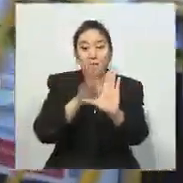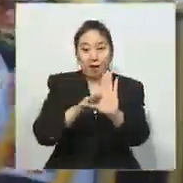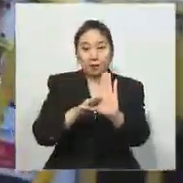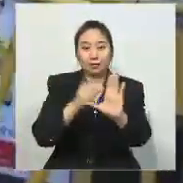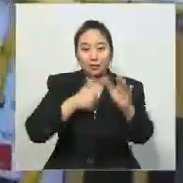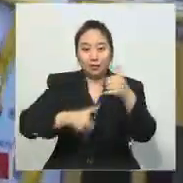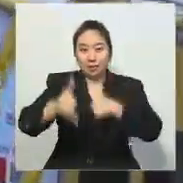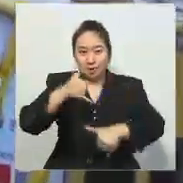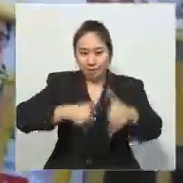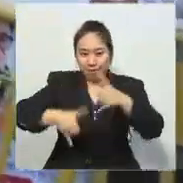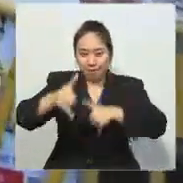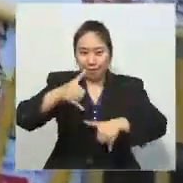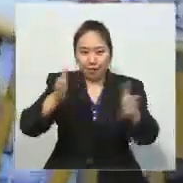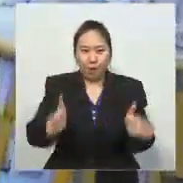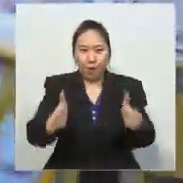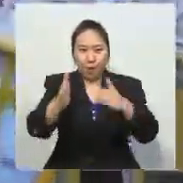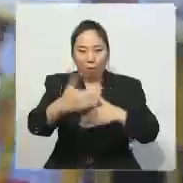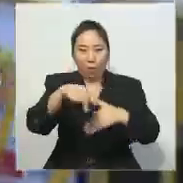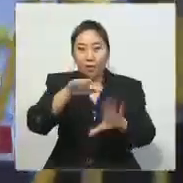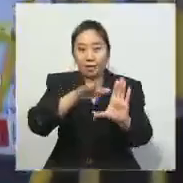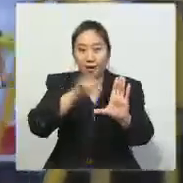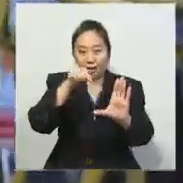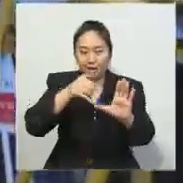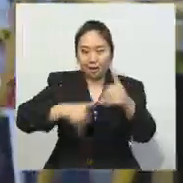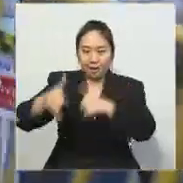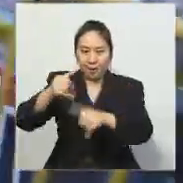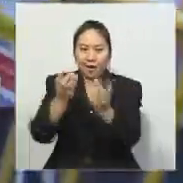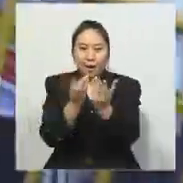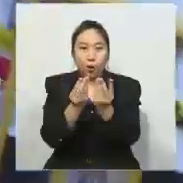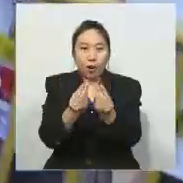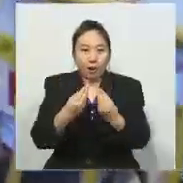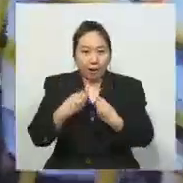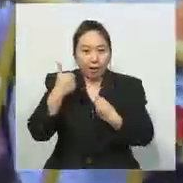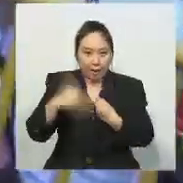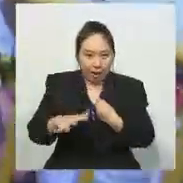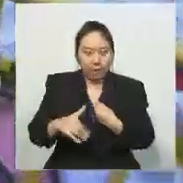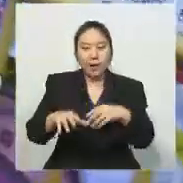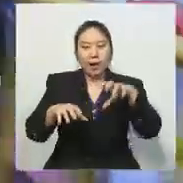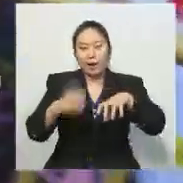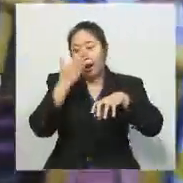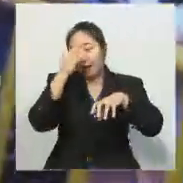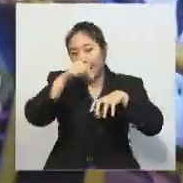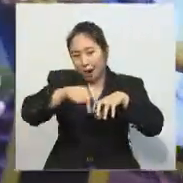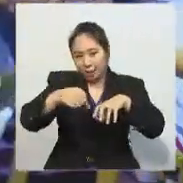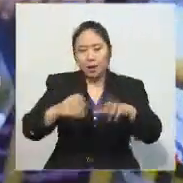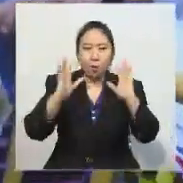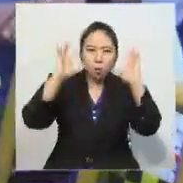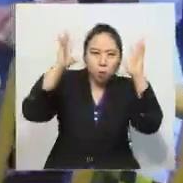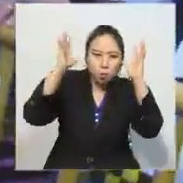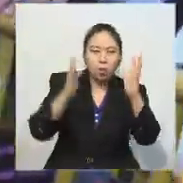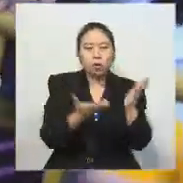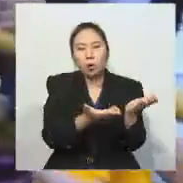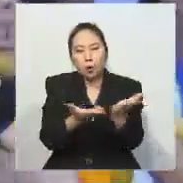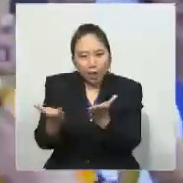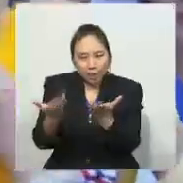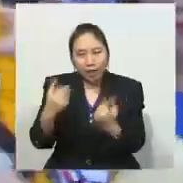อยเดินออกมานะครับจากห้องที่รับสมัครและได้หมายเลขกันแล้วก็ได้ออกมาบริเวณด้านหน้าอาคารได้รับเสียงต้อนรับอย่างอบอุ่นก่อนที่